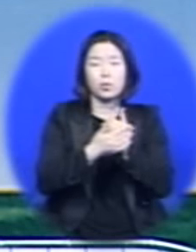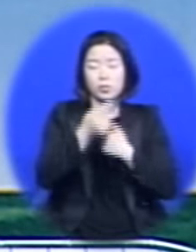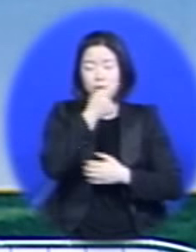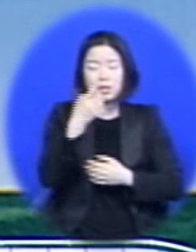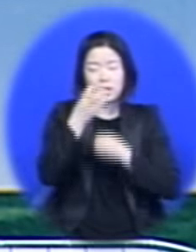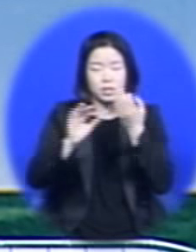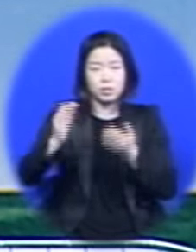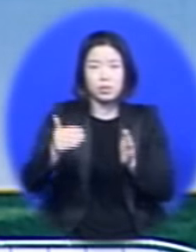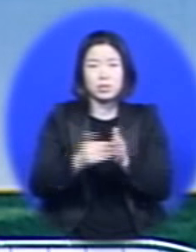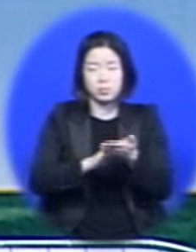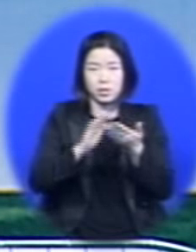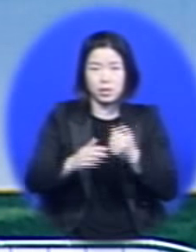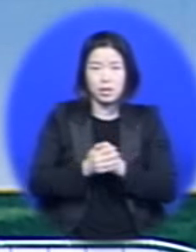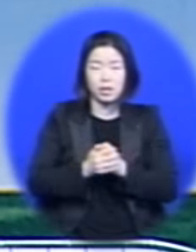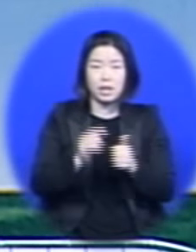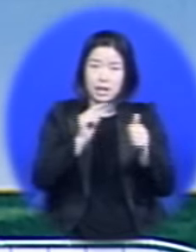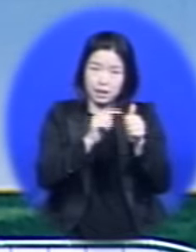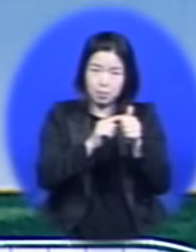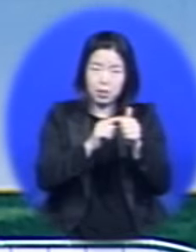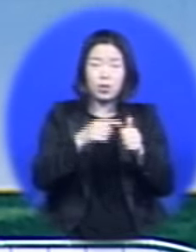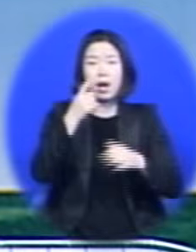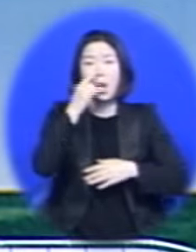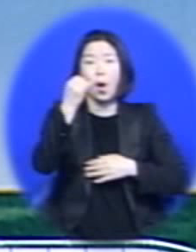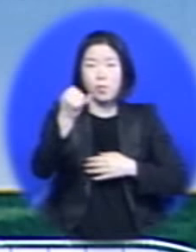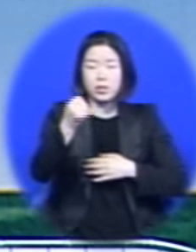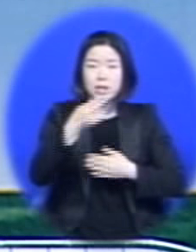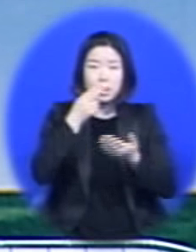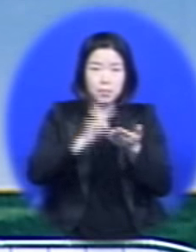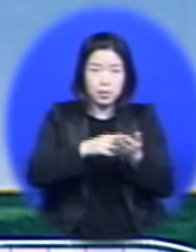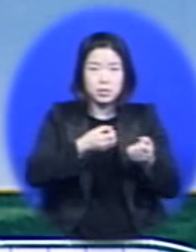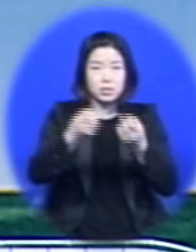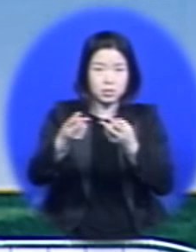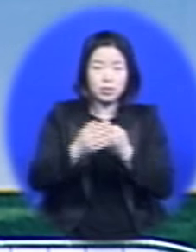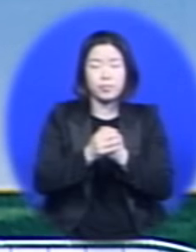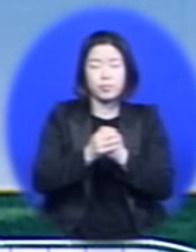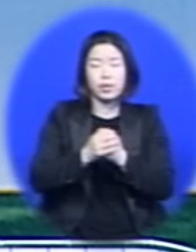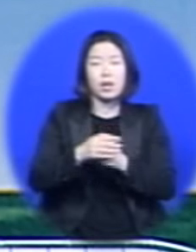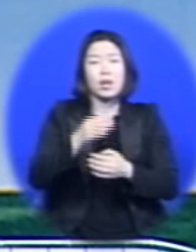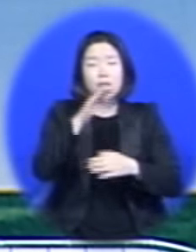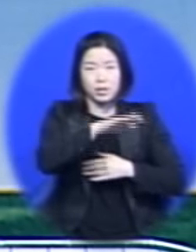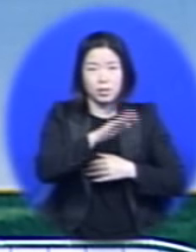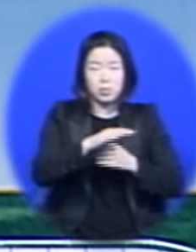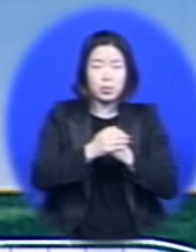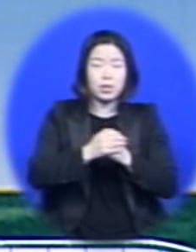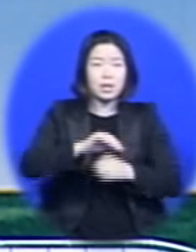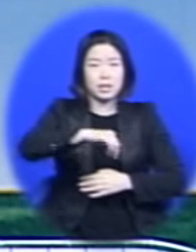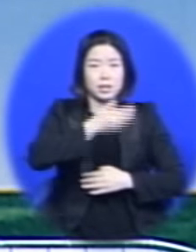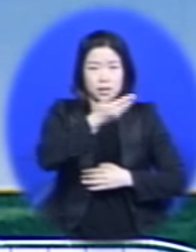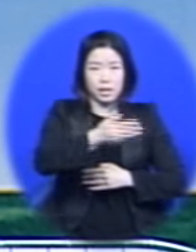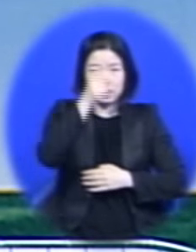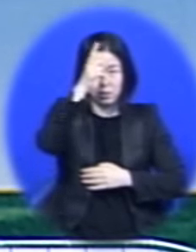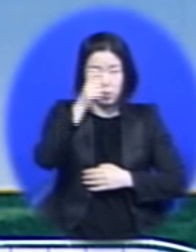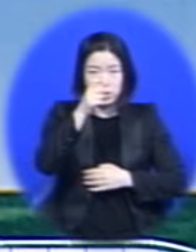간증이었습니다. 그는 남편과 어머니에게 편지를 썼습니다. 여보, 당신의 고집을 꺾기 위한 것도 내